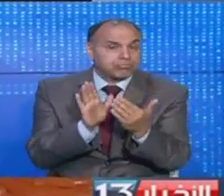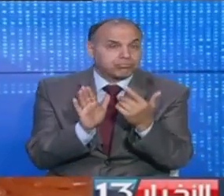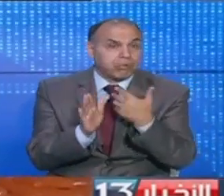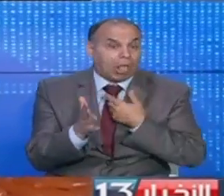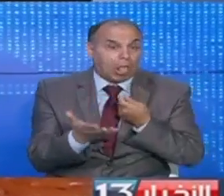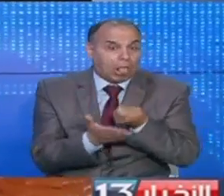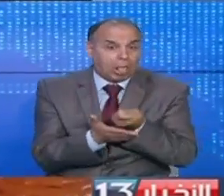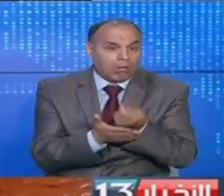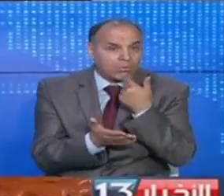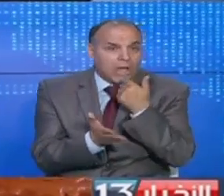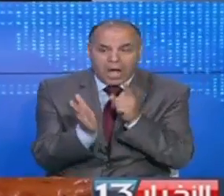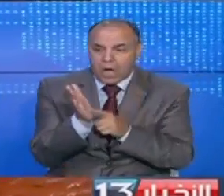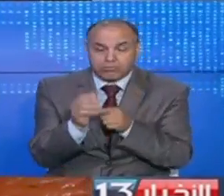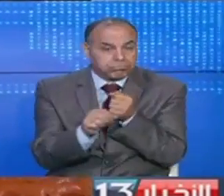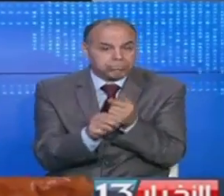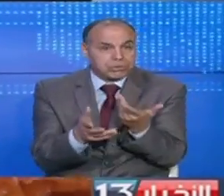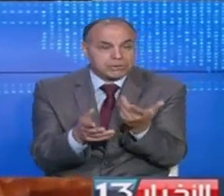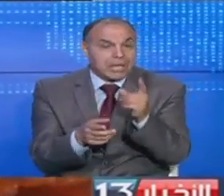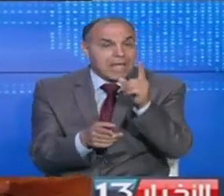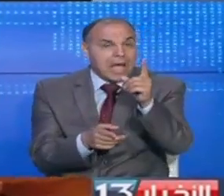اللهفة تطبيق قوانين العملية